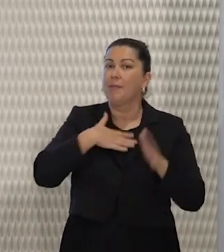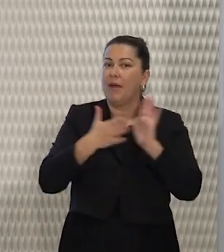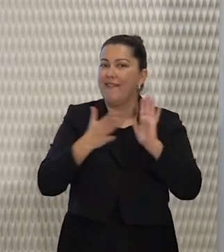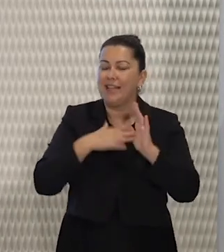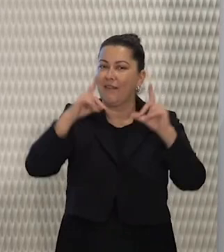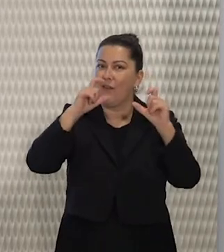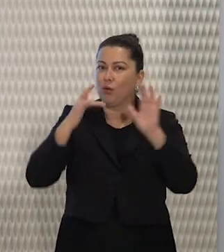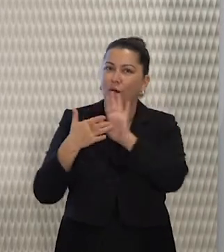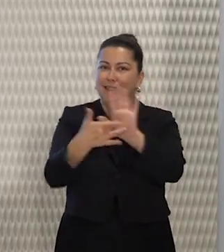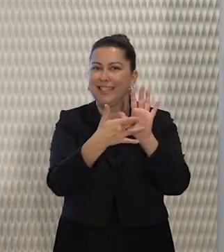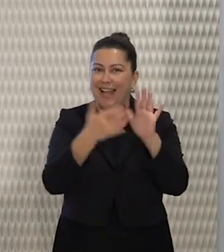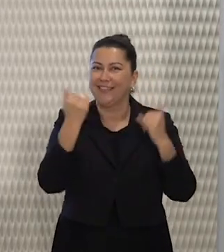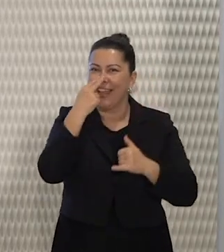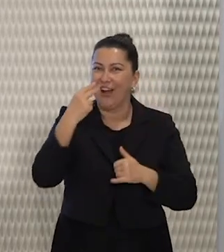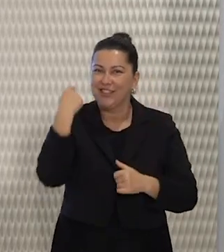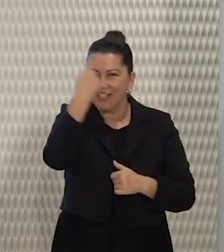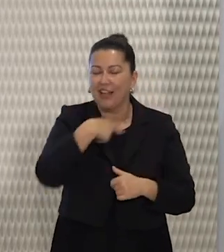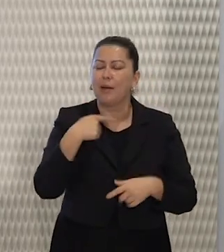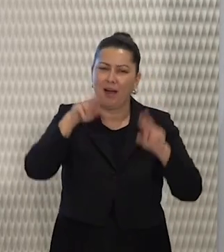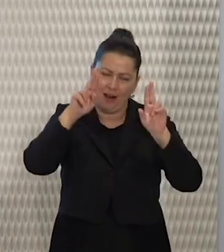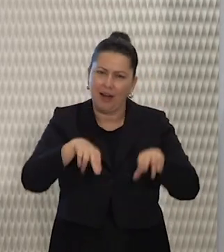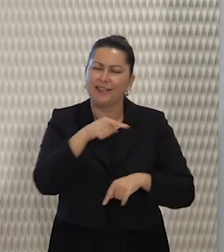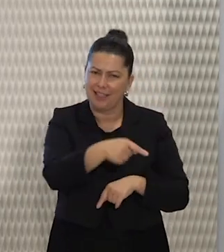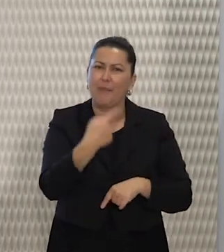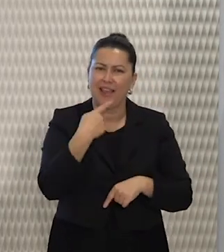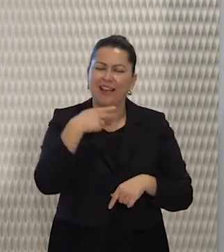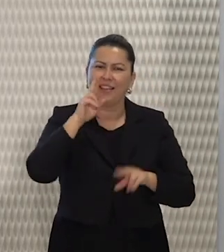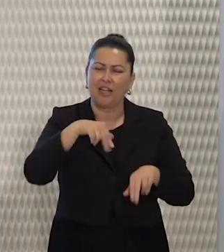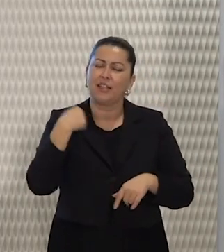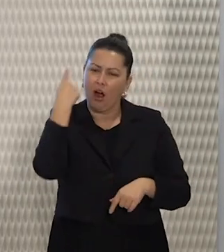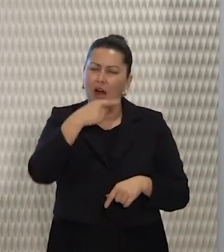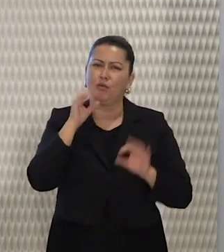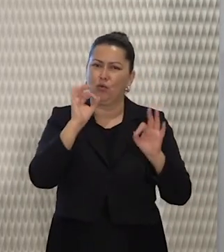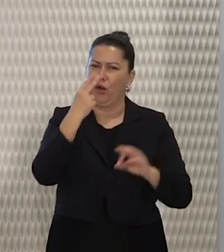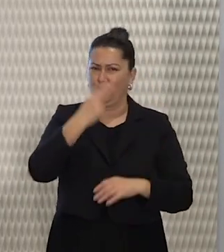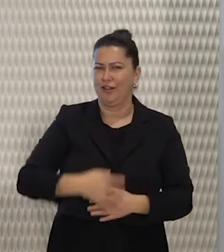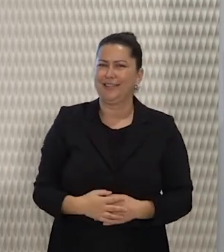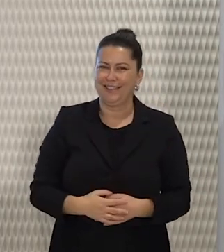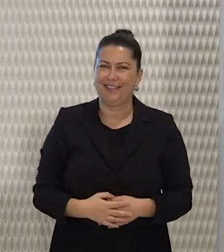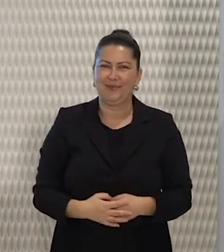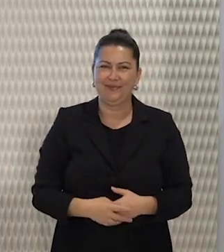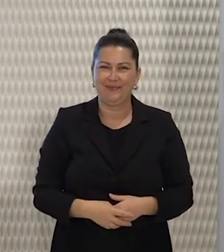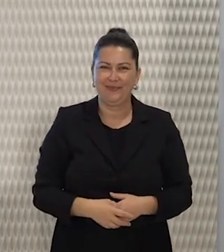Foto von ihm. Also er hat auf jeden Fall recht, er sieht gut aus auch noch, ja.